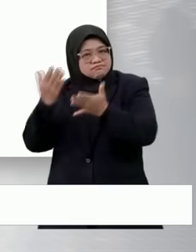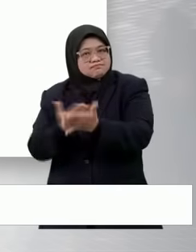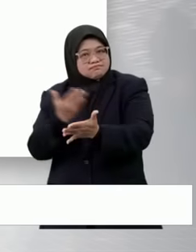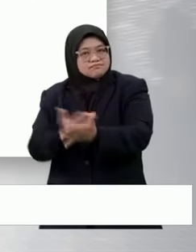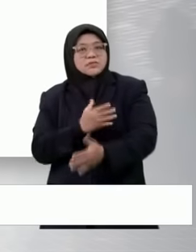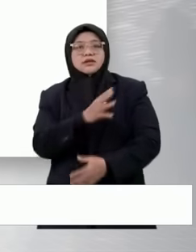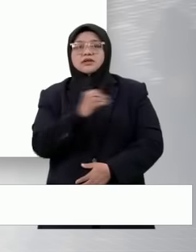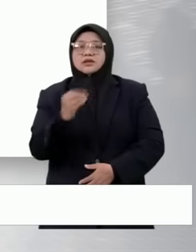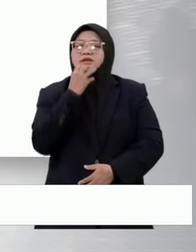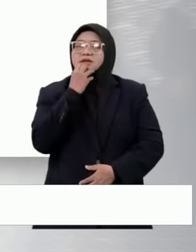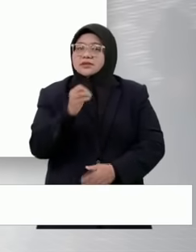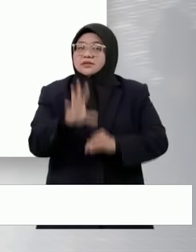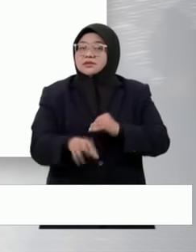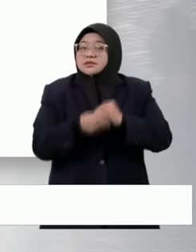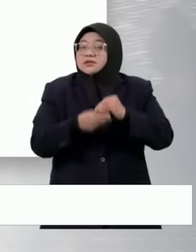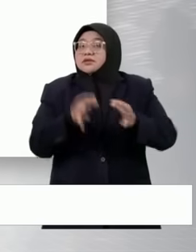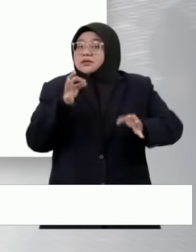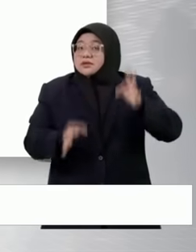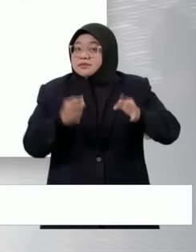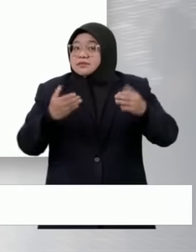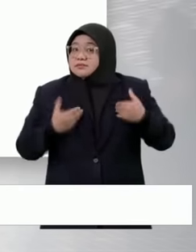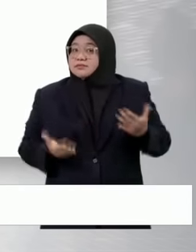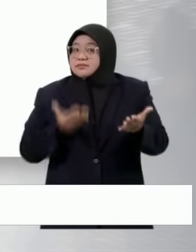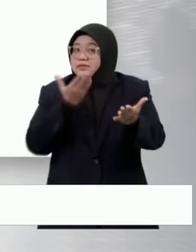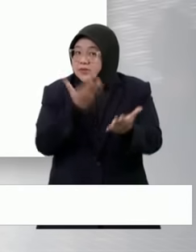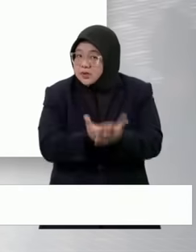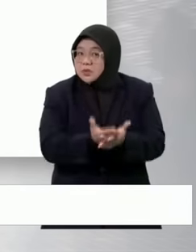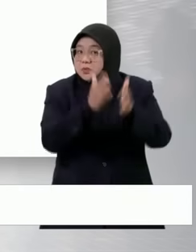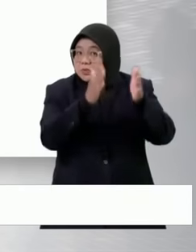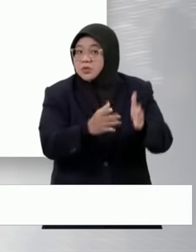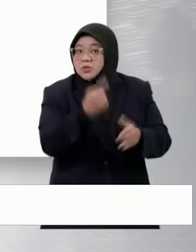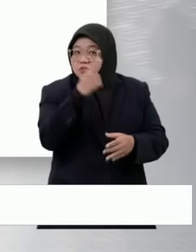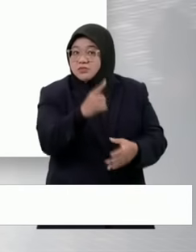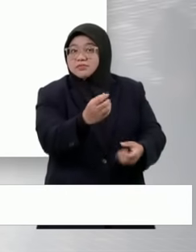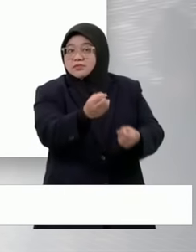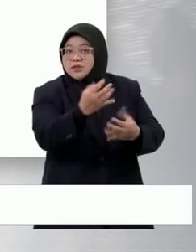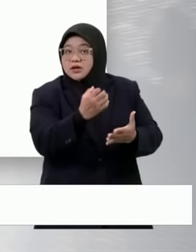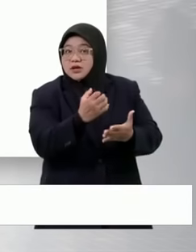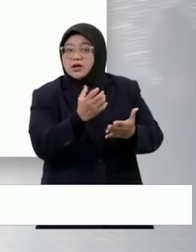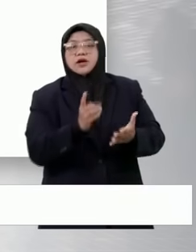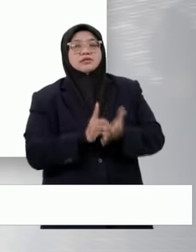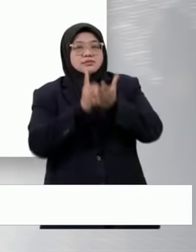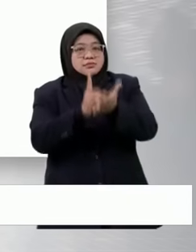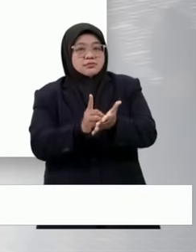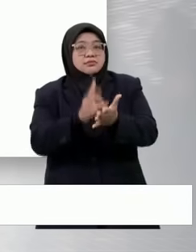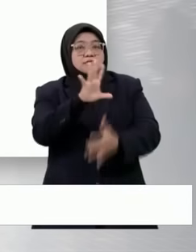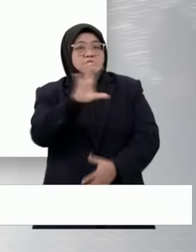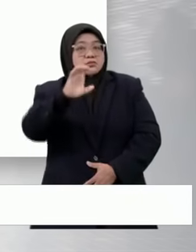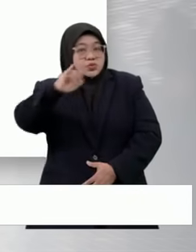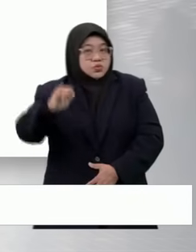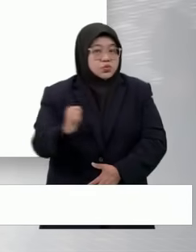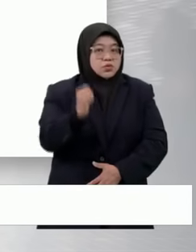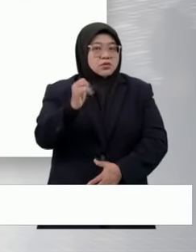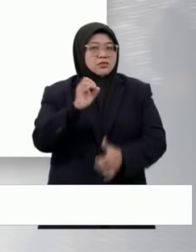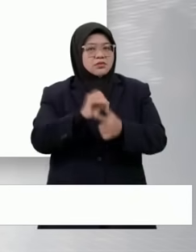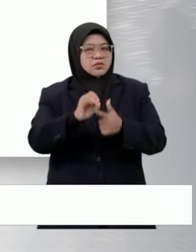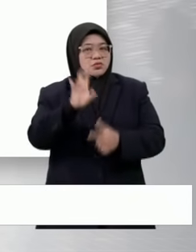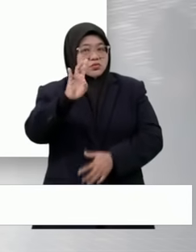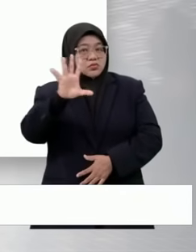Anwar juga menambah seandainya ada cadangan mana-mana pihak untuk menyampaikan Derma sebanyak r500 juta atau